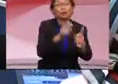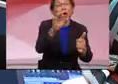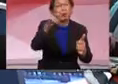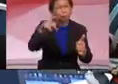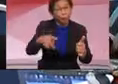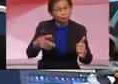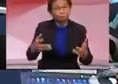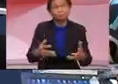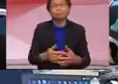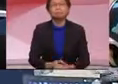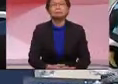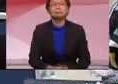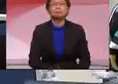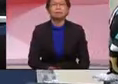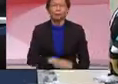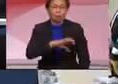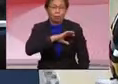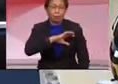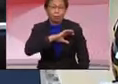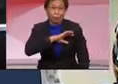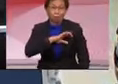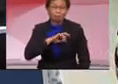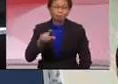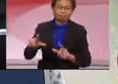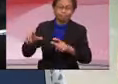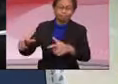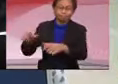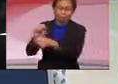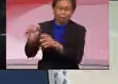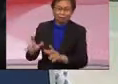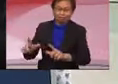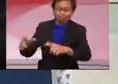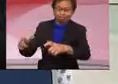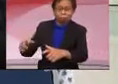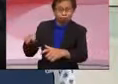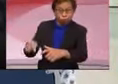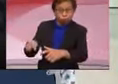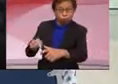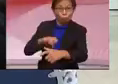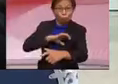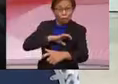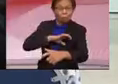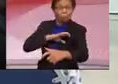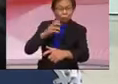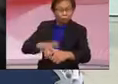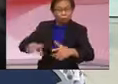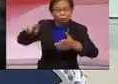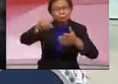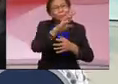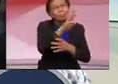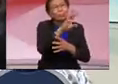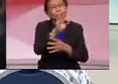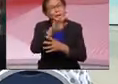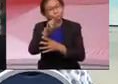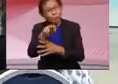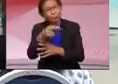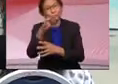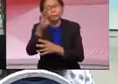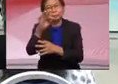PDRM melalui Task Force Operasi Pematuhan telah membuat